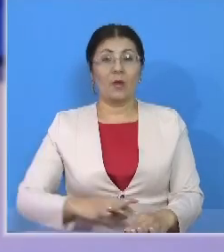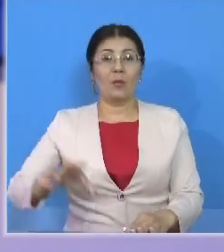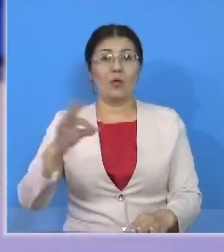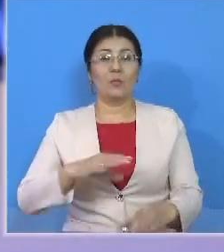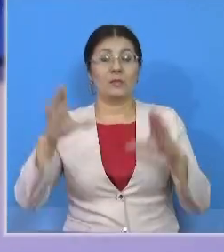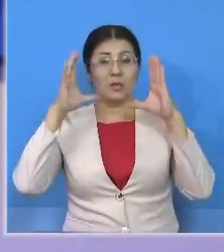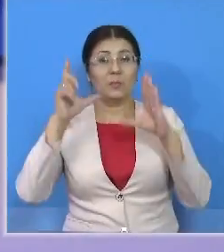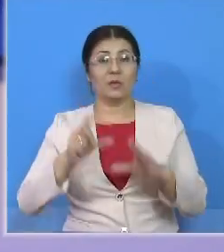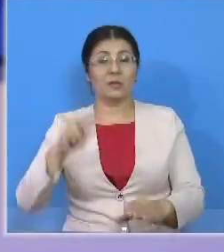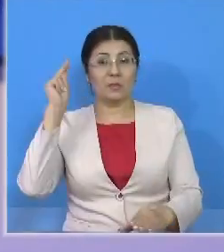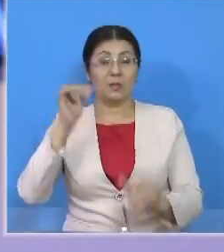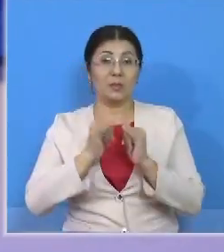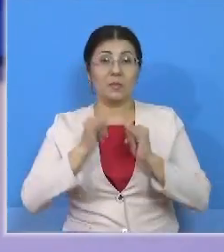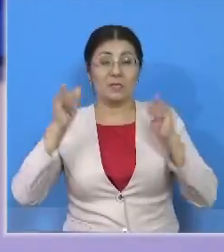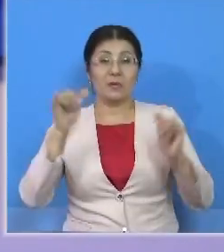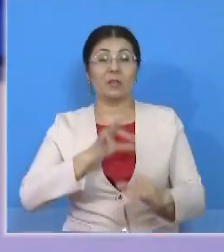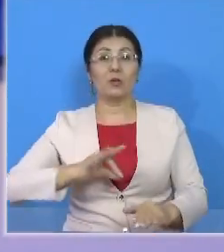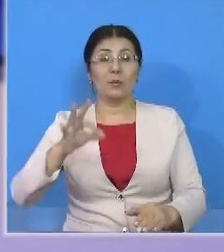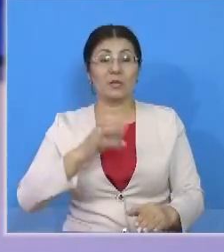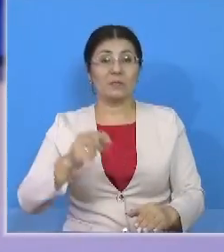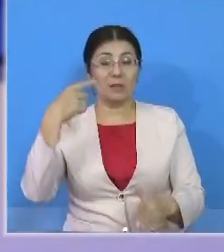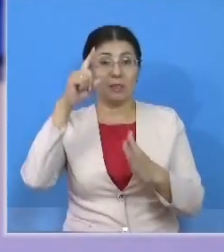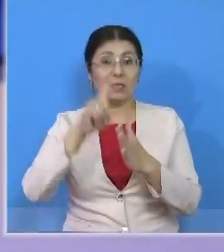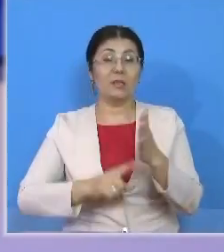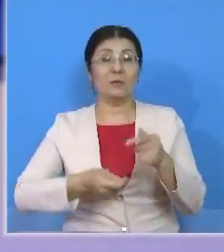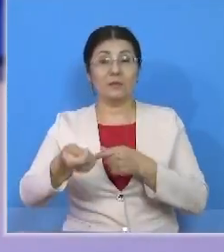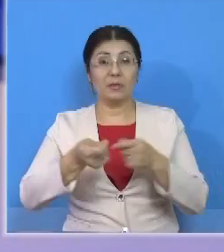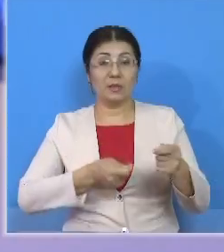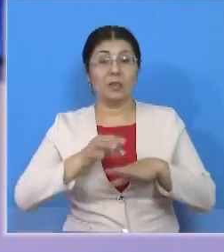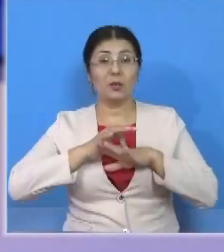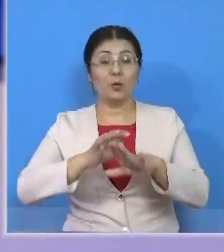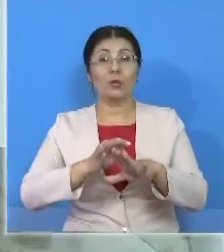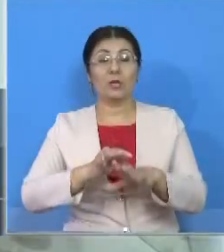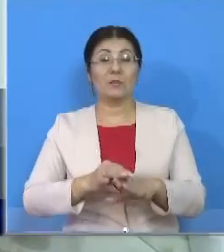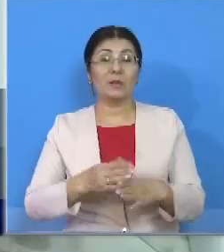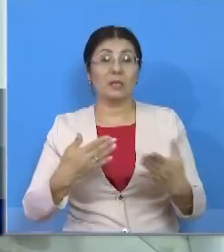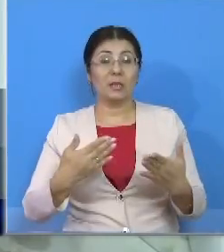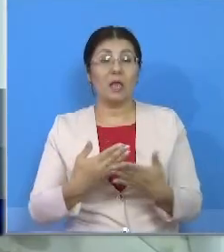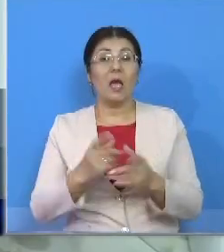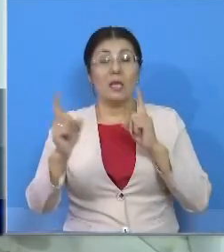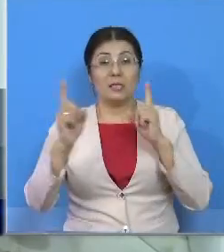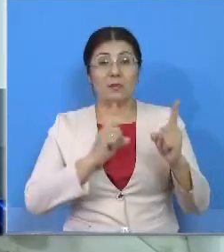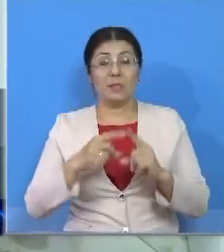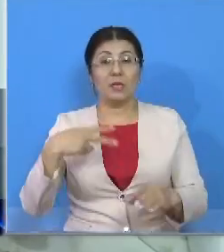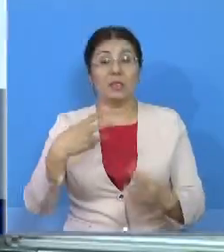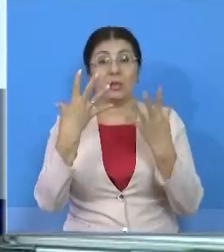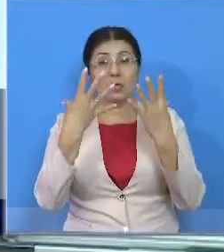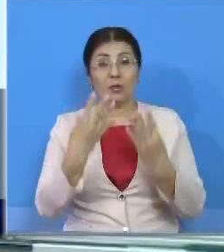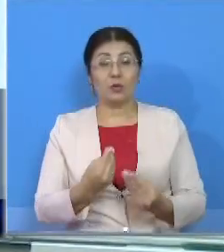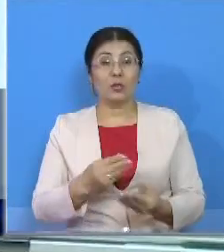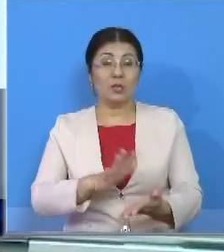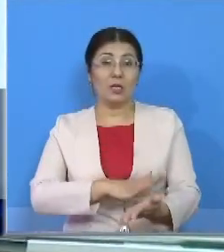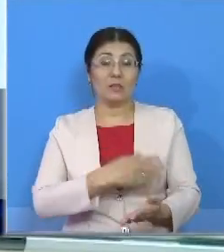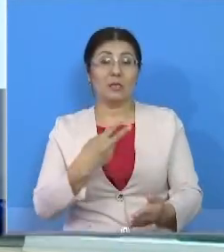Облыс имамдары біліктілігін арттырды. Өңірдегі дін істері басқармасының ұйымдастыруымен өткен заманауи әлем семинары 2 күнге созылды.